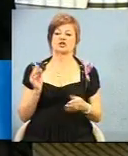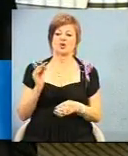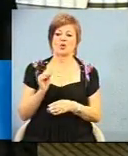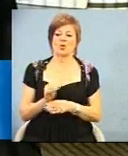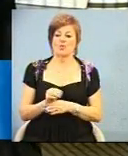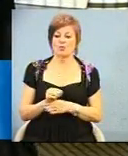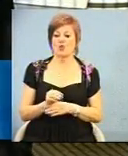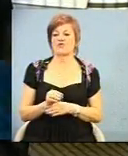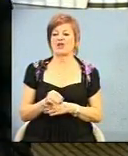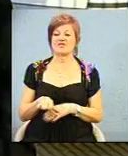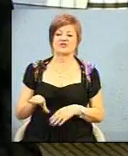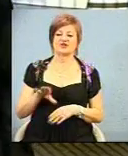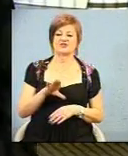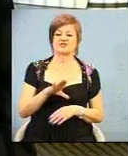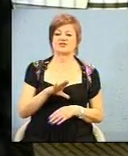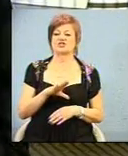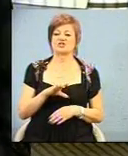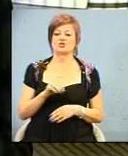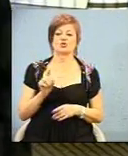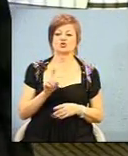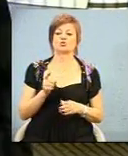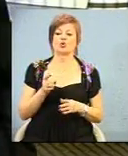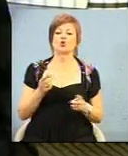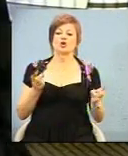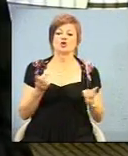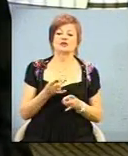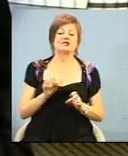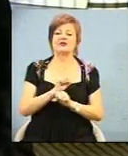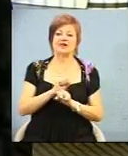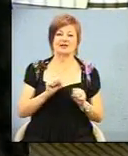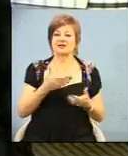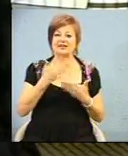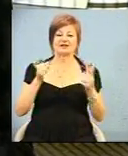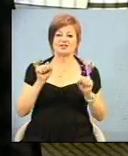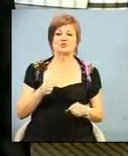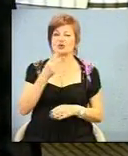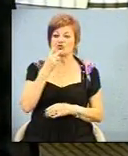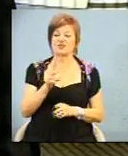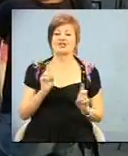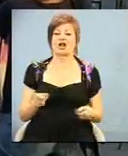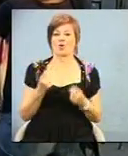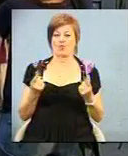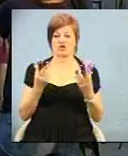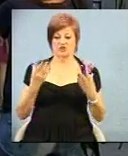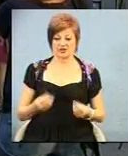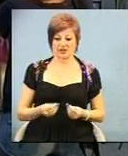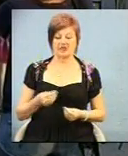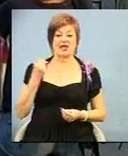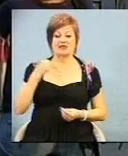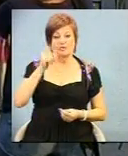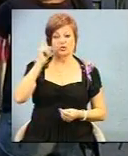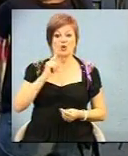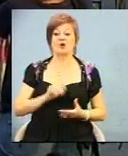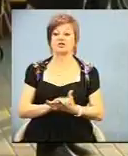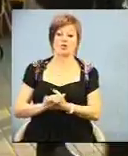цвет, добавить все вещи, которые в синагоге, что нельзя, невозможности видеть так в обычный день. Запорізька єврейська община